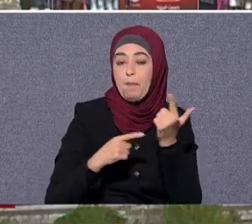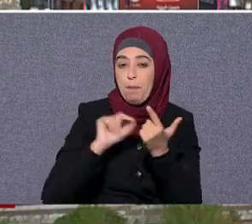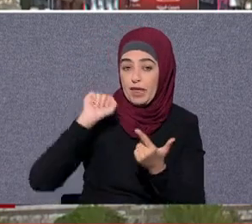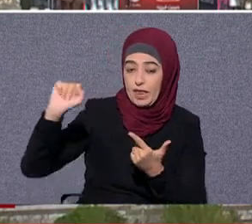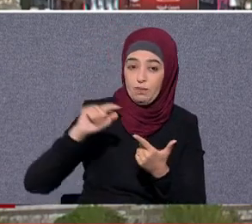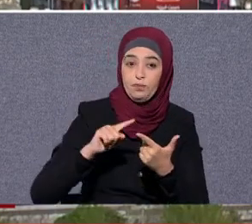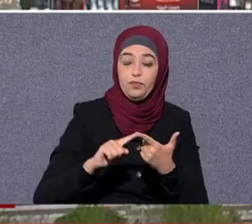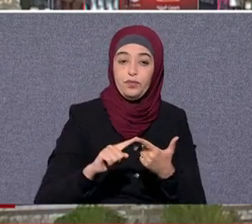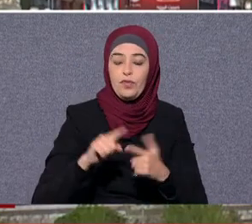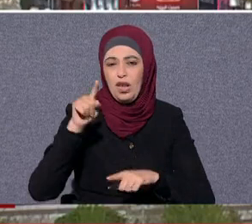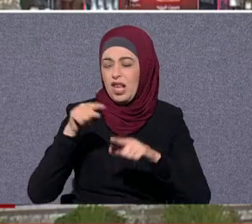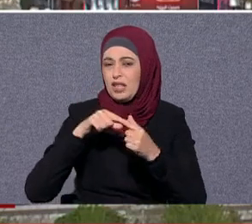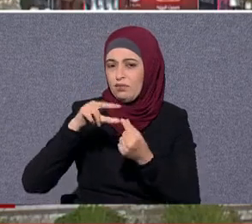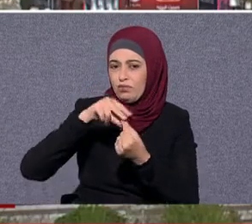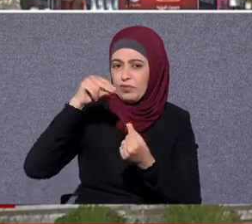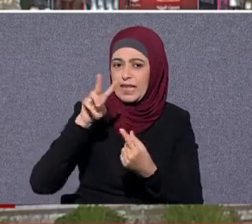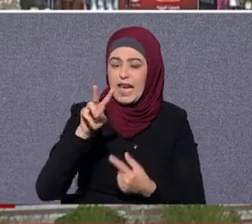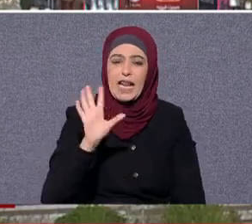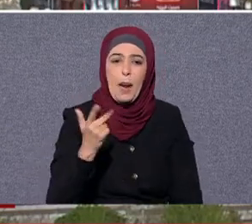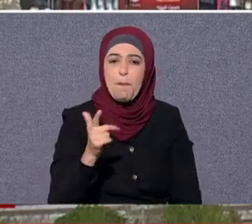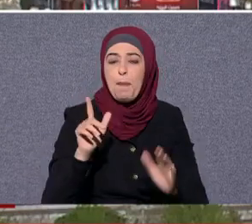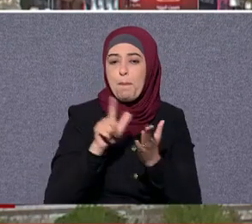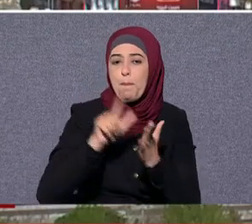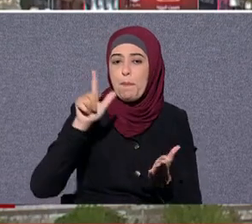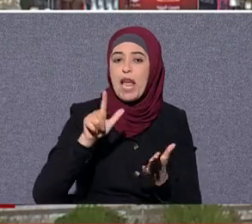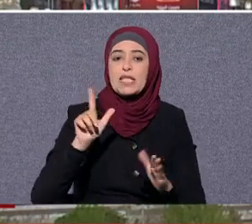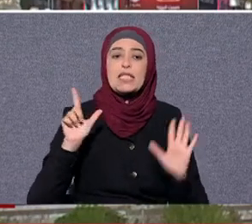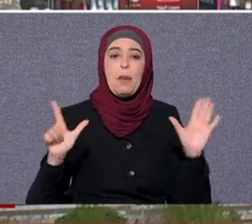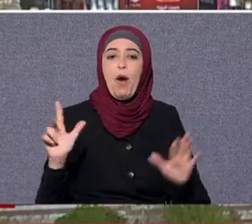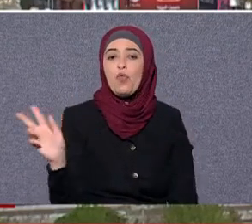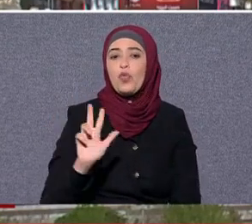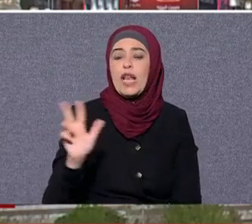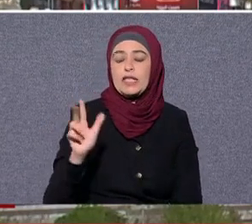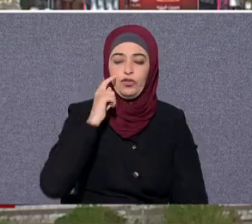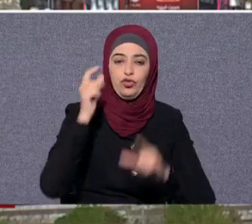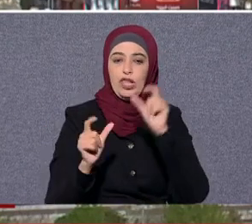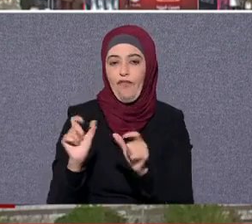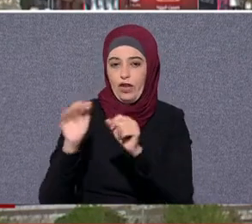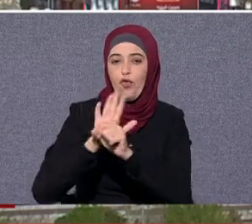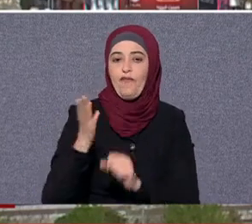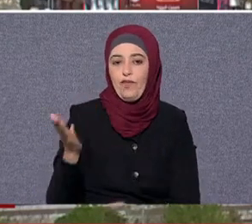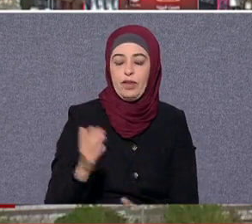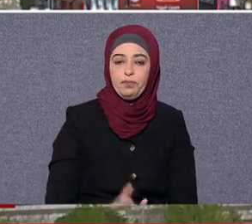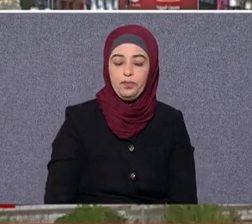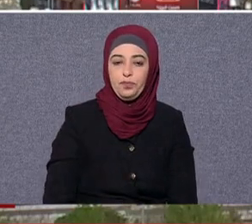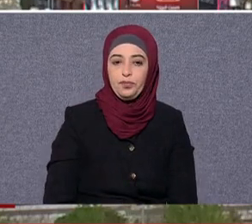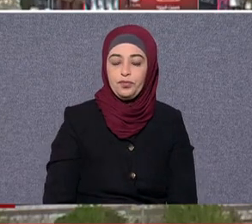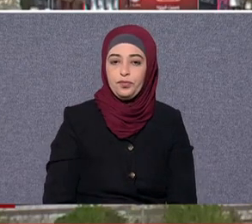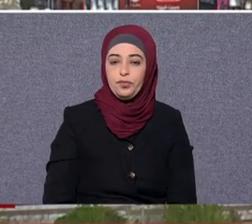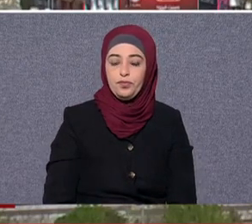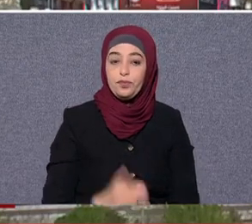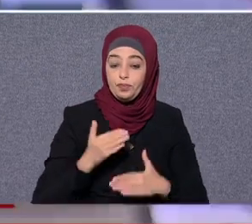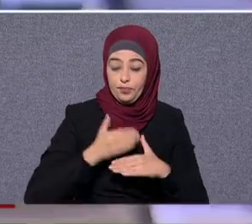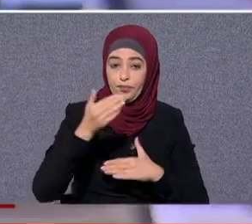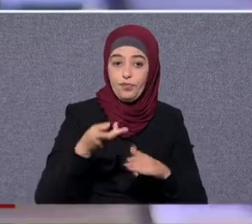المؤسس، وعددهم حوالي 137 مريض. طيب سيد عدنان، بعد